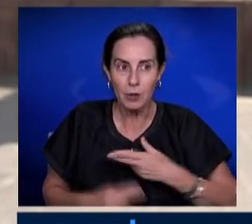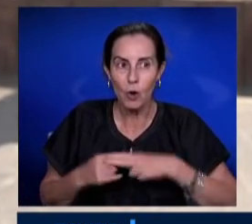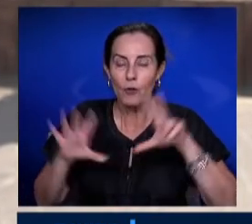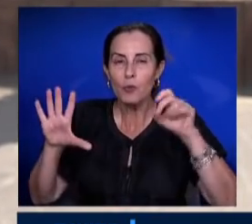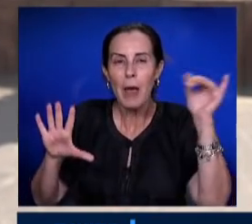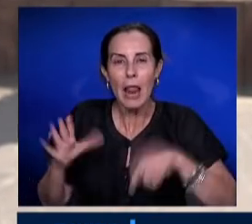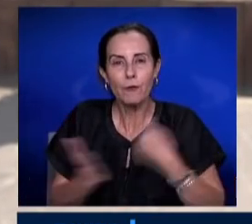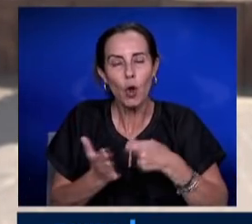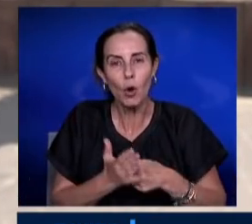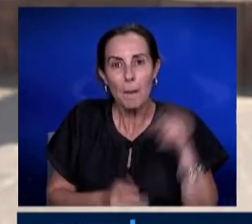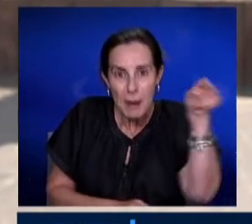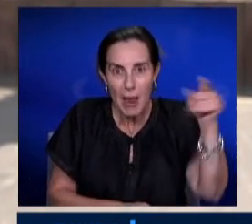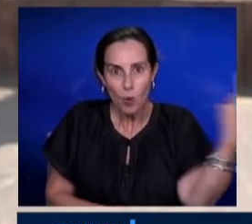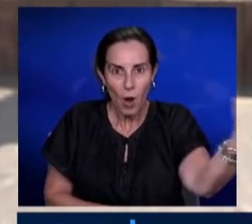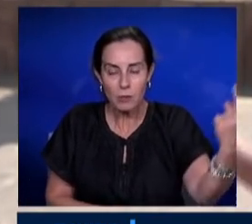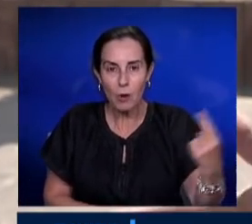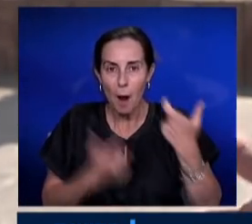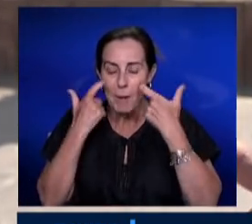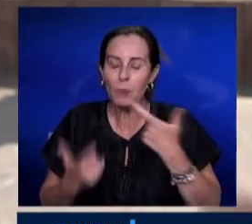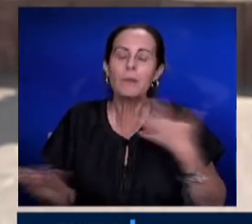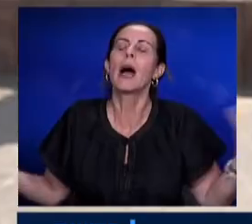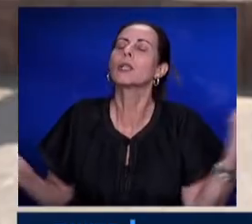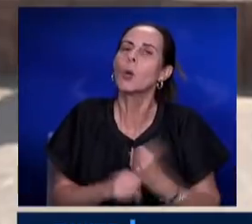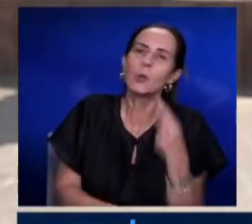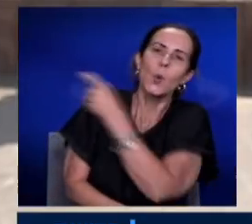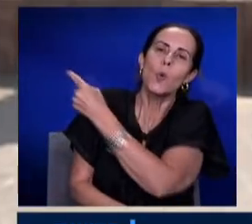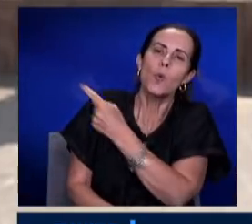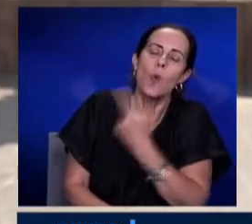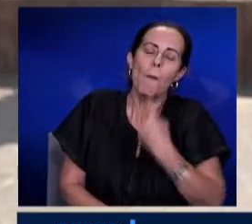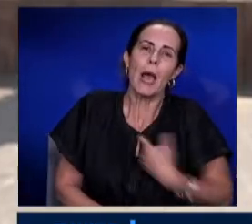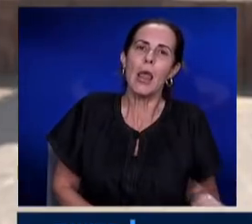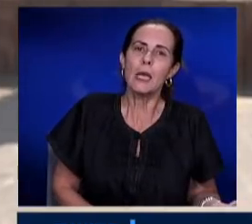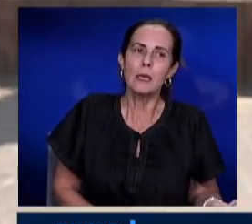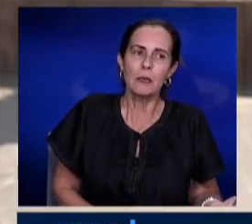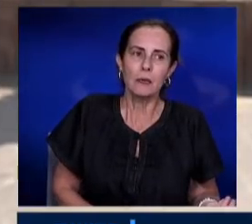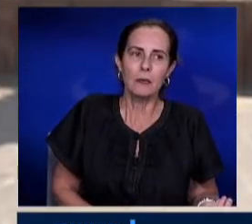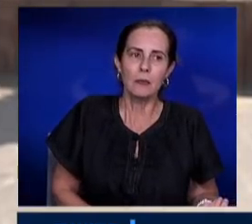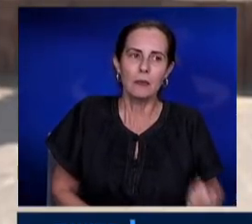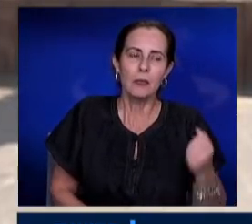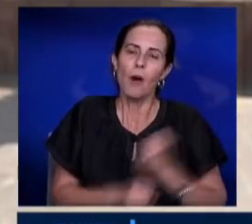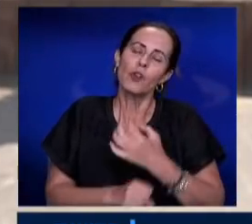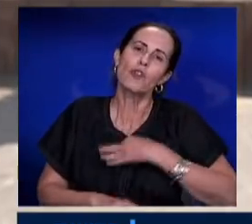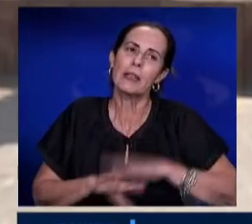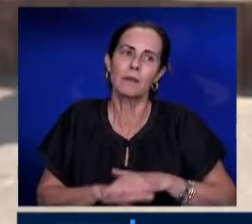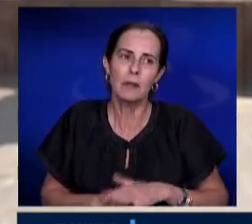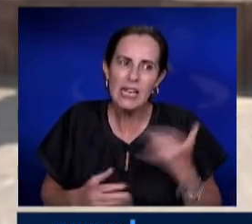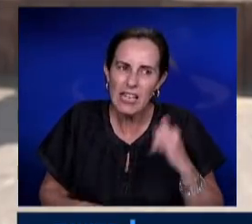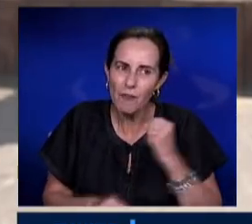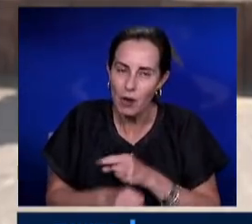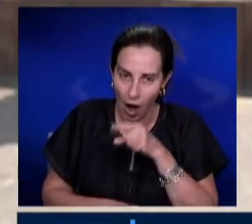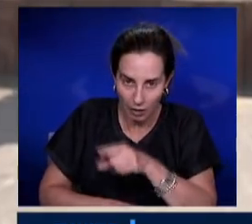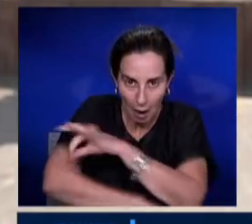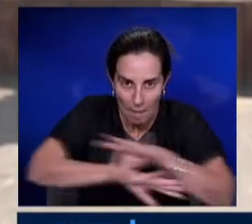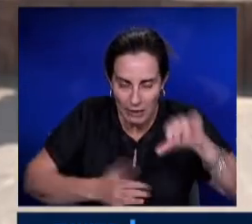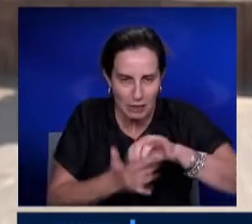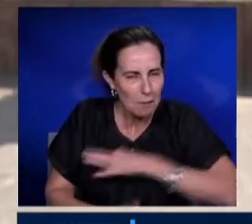ל-80,000 שקל דוחות, ממנו. והפקחים אומרים, מה אתה רוצה שנעשה? הוא שולח אותנו. תגיד לך, זה העבודה שלי, זה התפקיד. איזה עבודה? אתה, תגידי, אתה